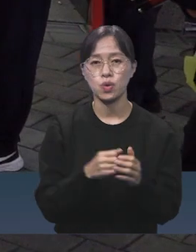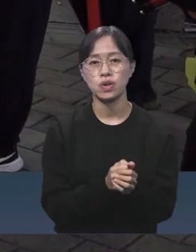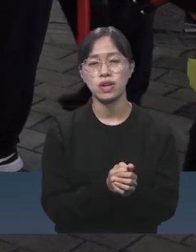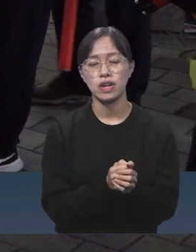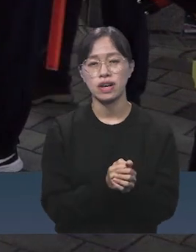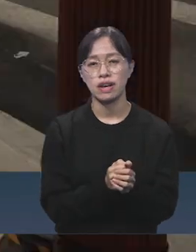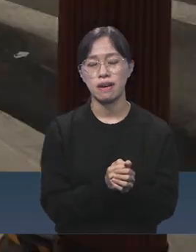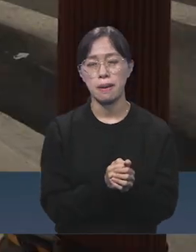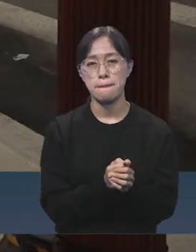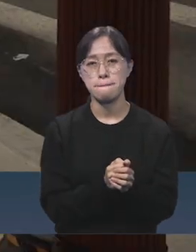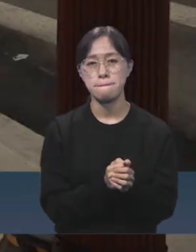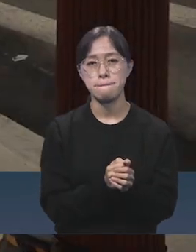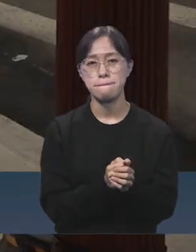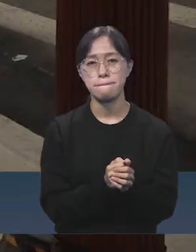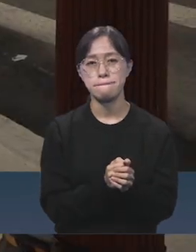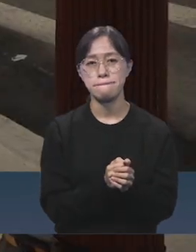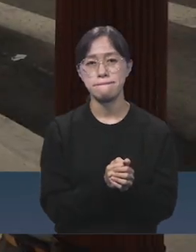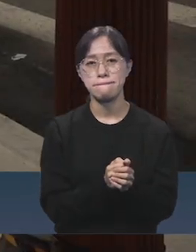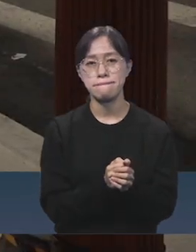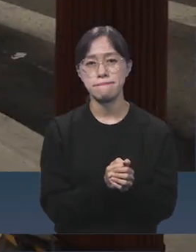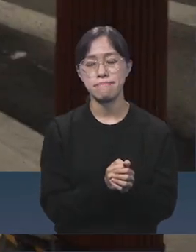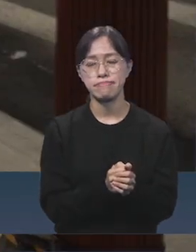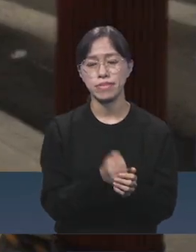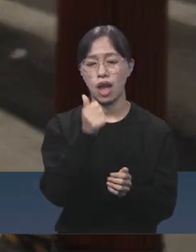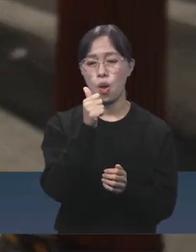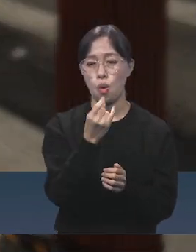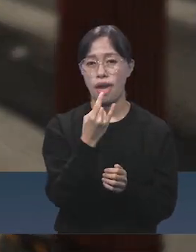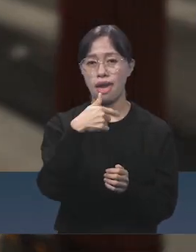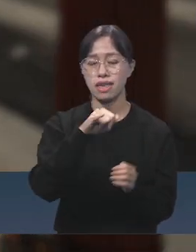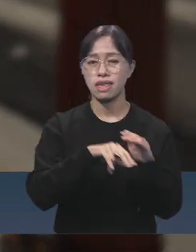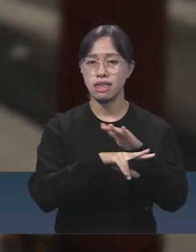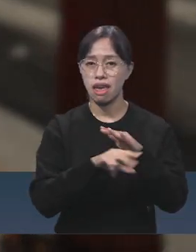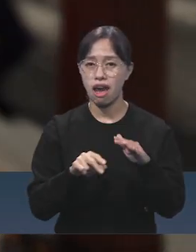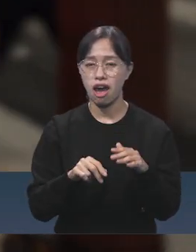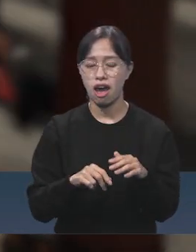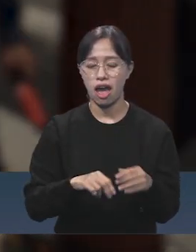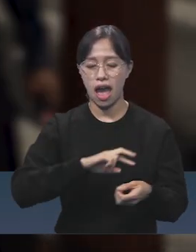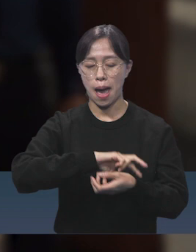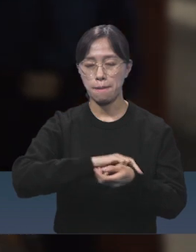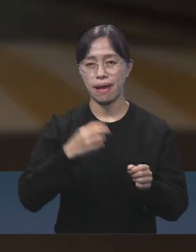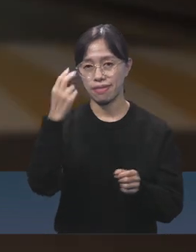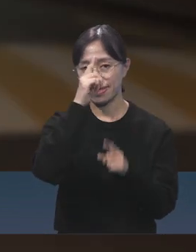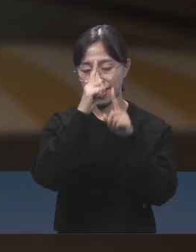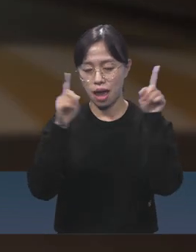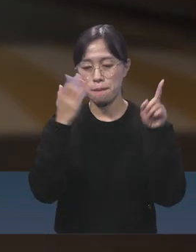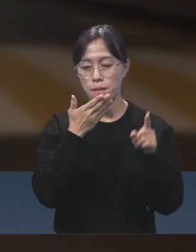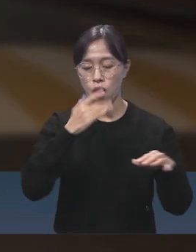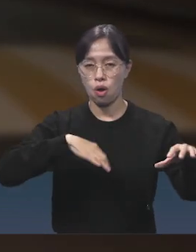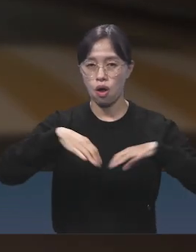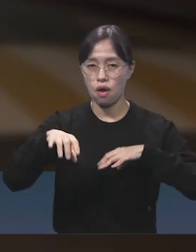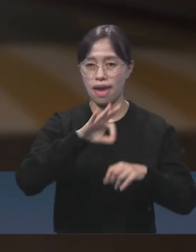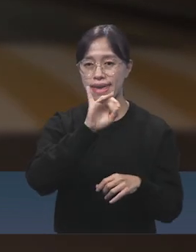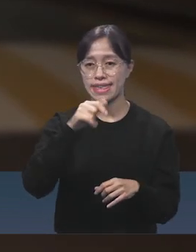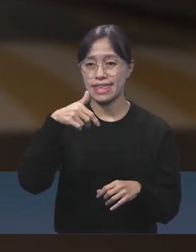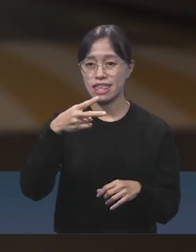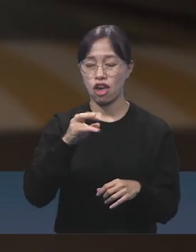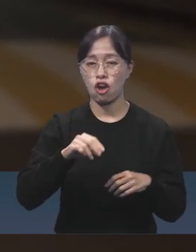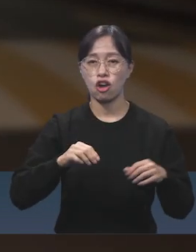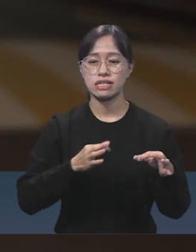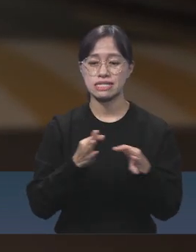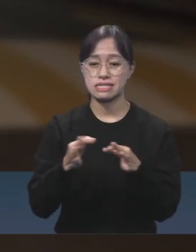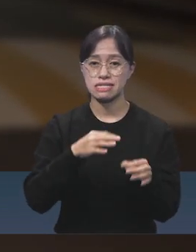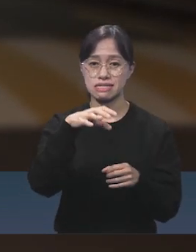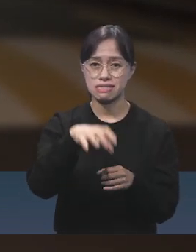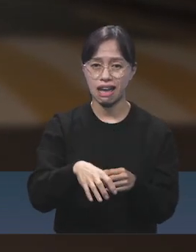동대문 경찰서와 합동으로 실시됐으며 회기역 경희대 먹자골목 이경시장 외대 압력